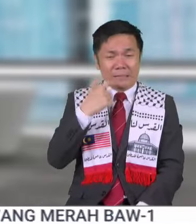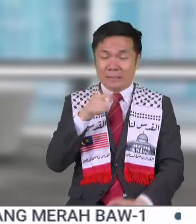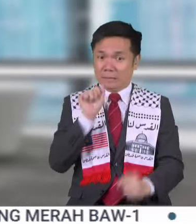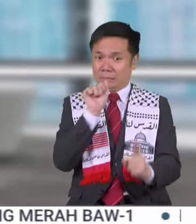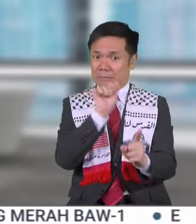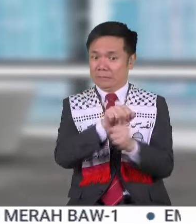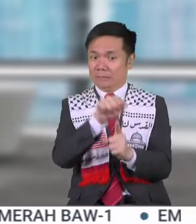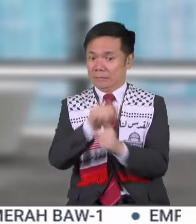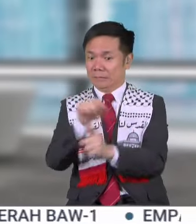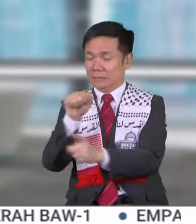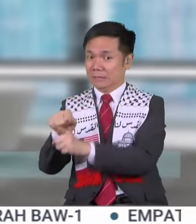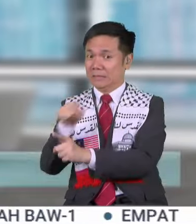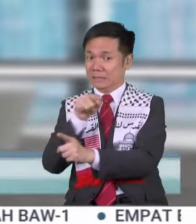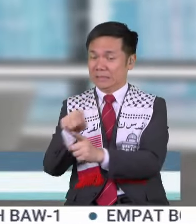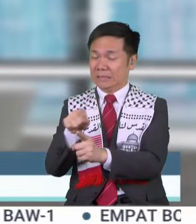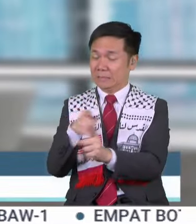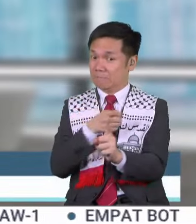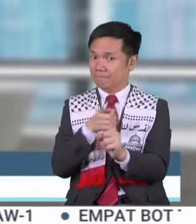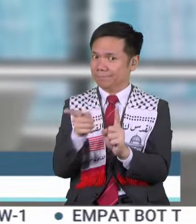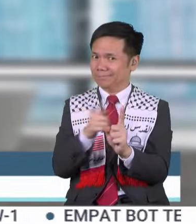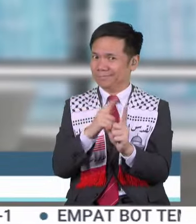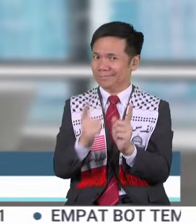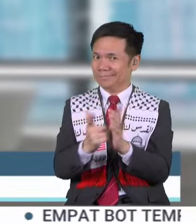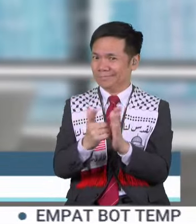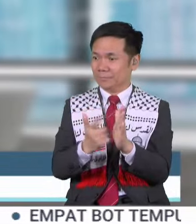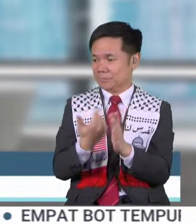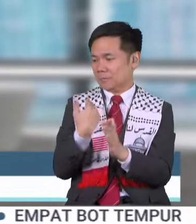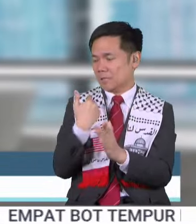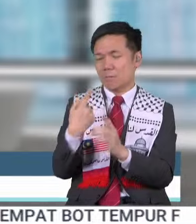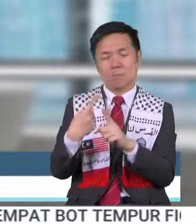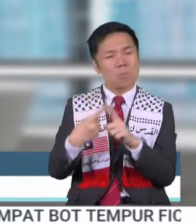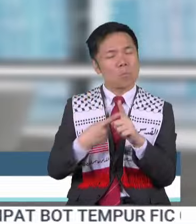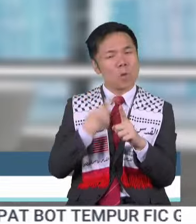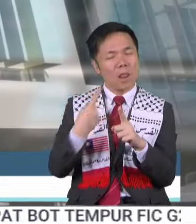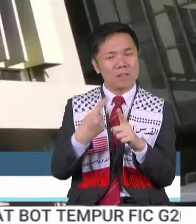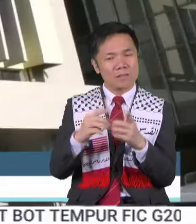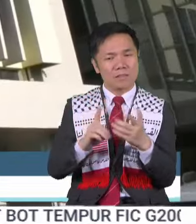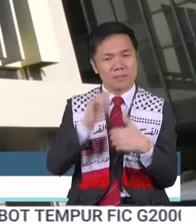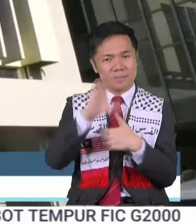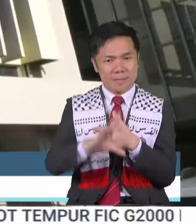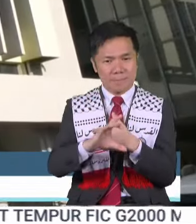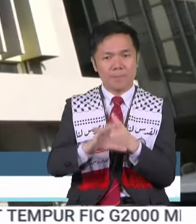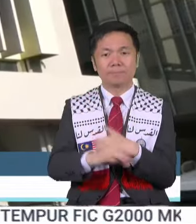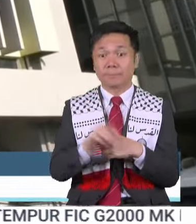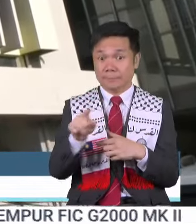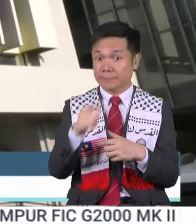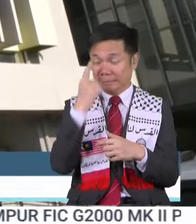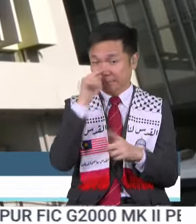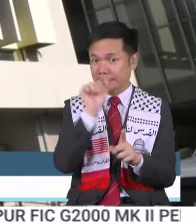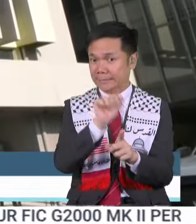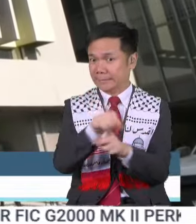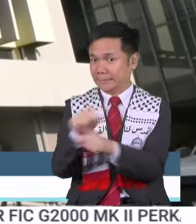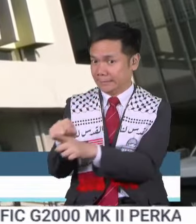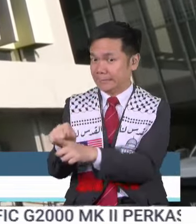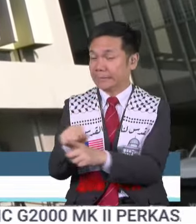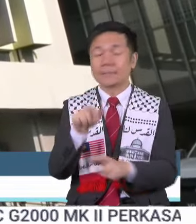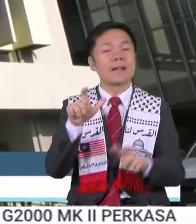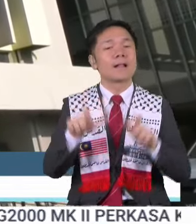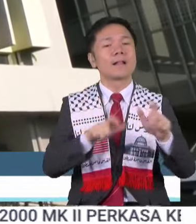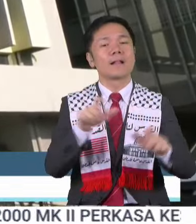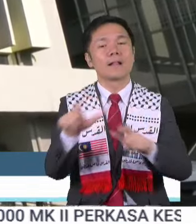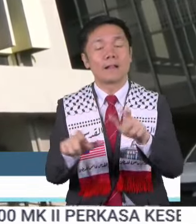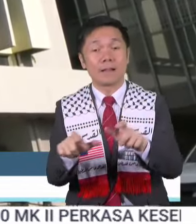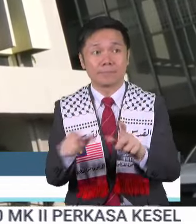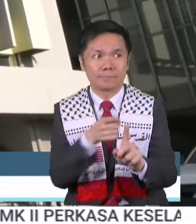skim pelaburan yang menyalahi undang-undang pada pertengahan bulan lalu mereka didakwa bersama-sama melakukan penipuan skim pelaburan yang